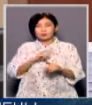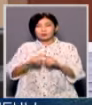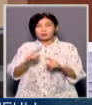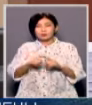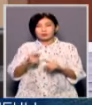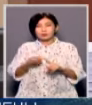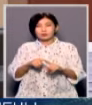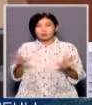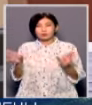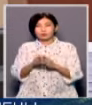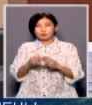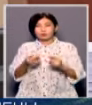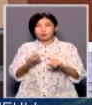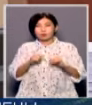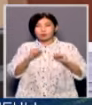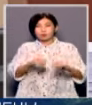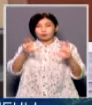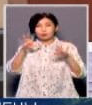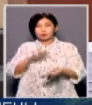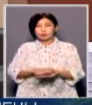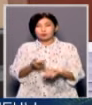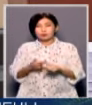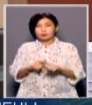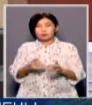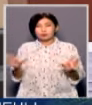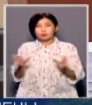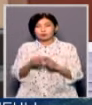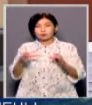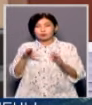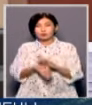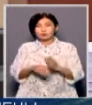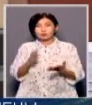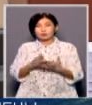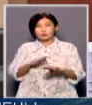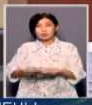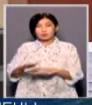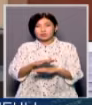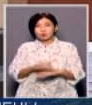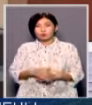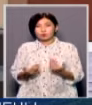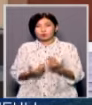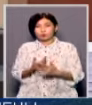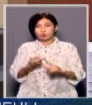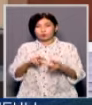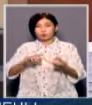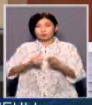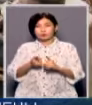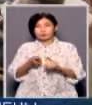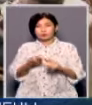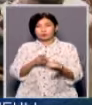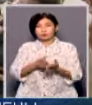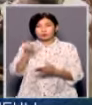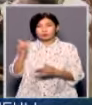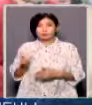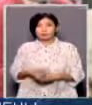оперативно создать прочную законодательную базу для системной модернизации страны, намеченной в послании